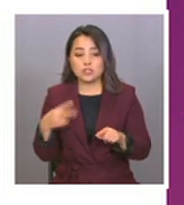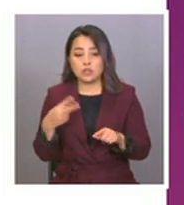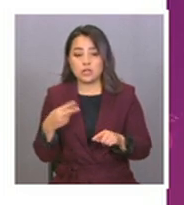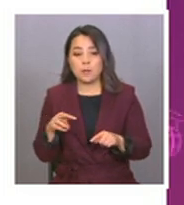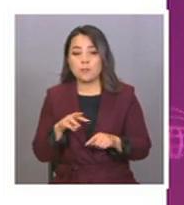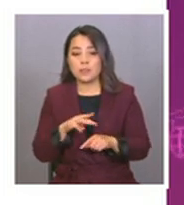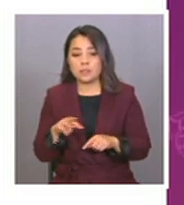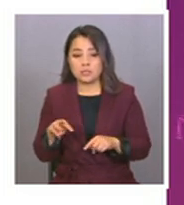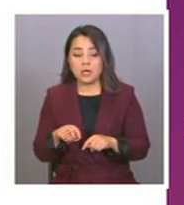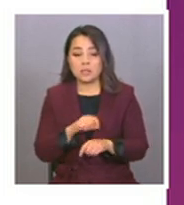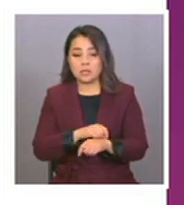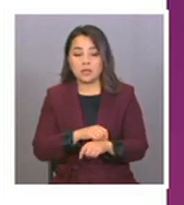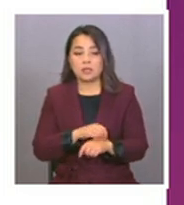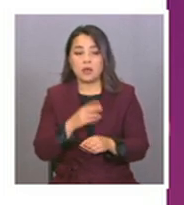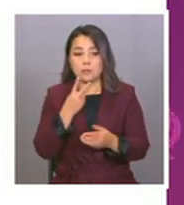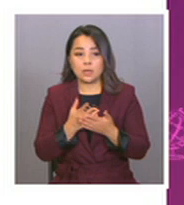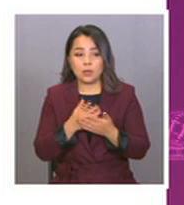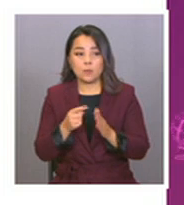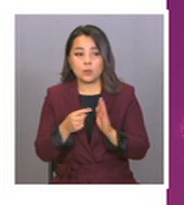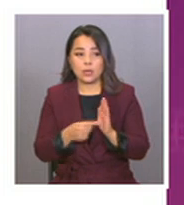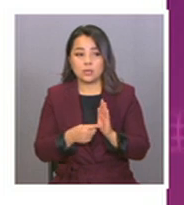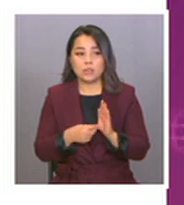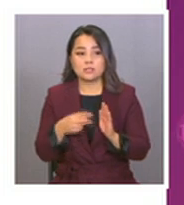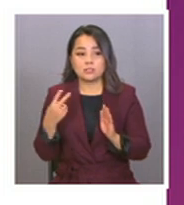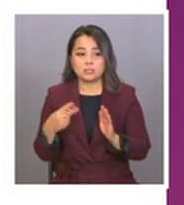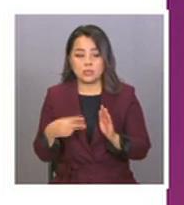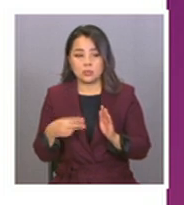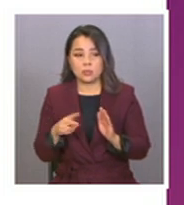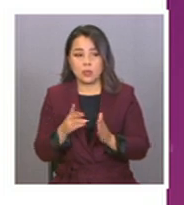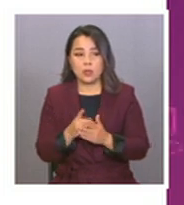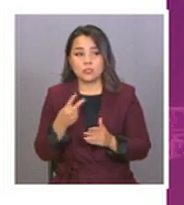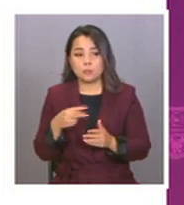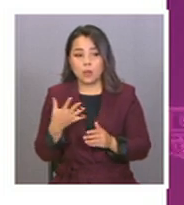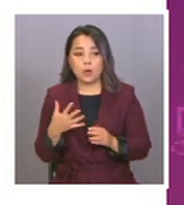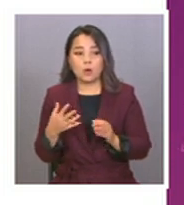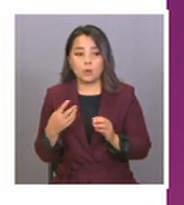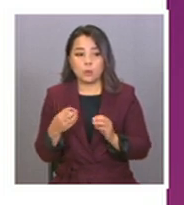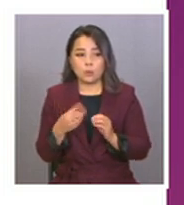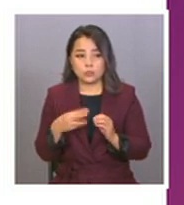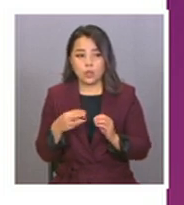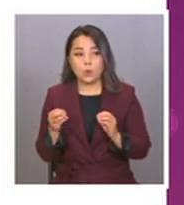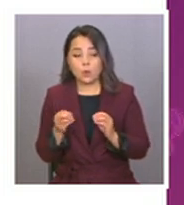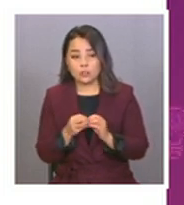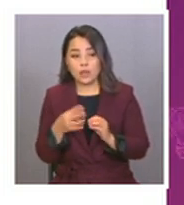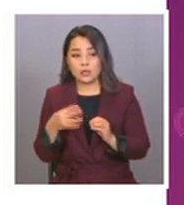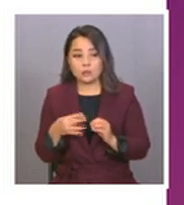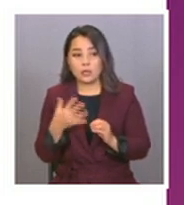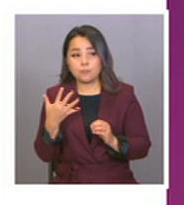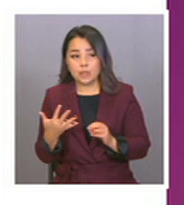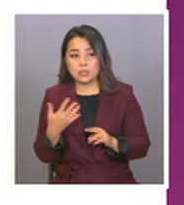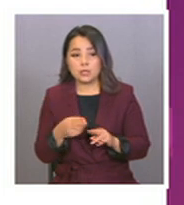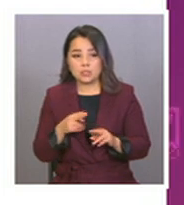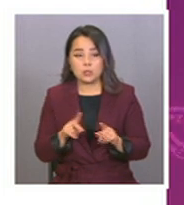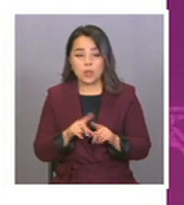бөлінген секунд, 20-да 15, 30-да 10, 40-да 5, яғни